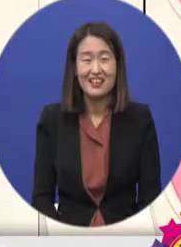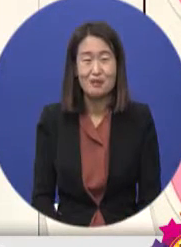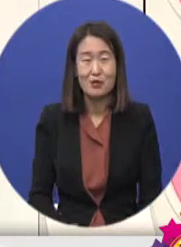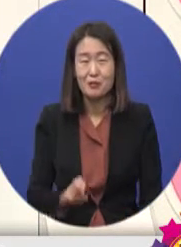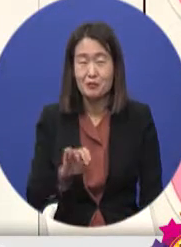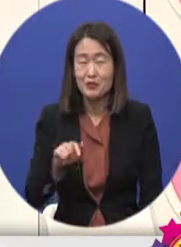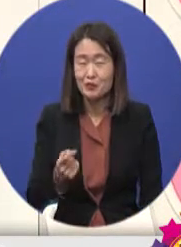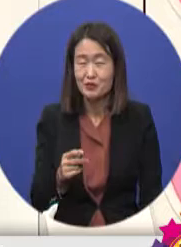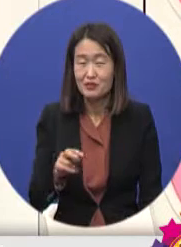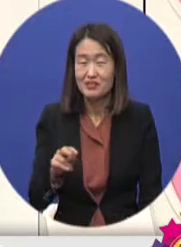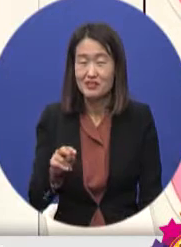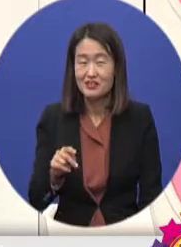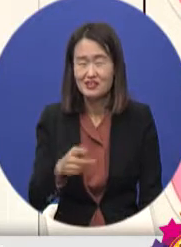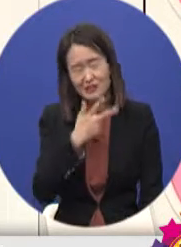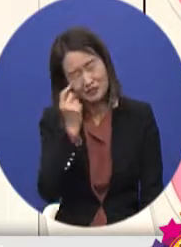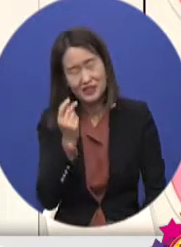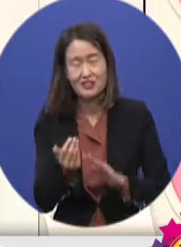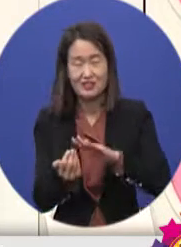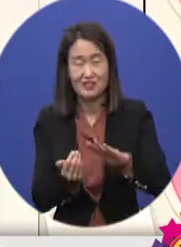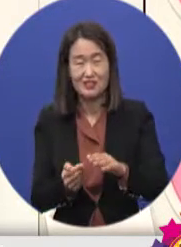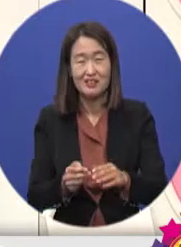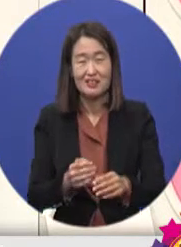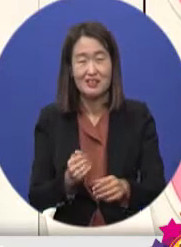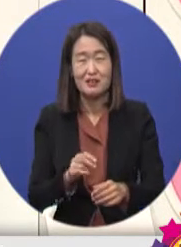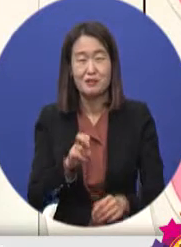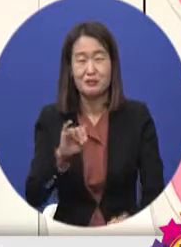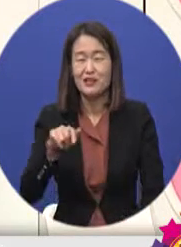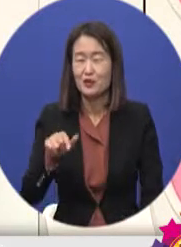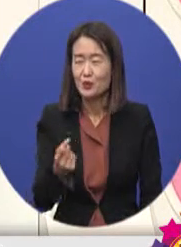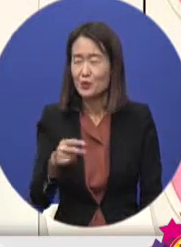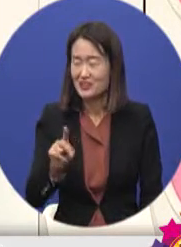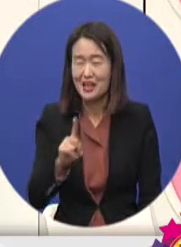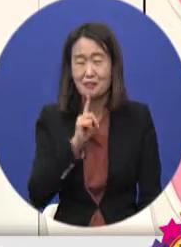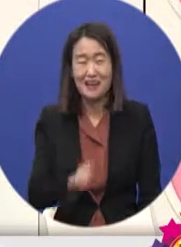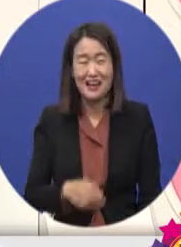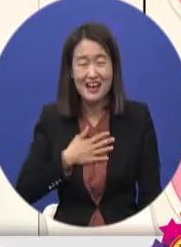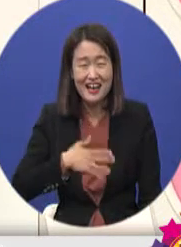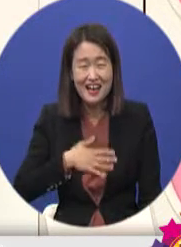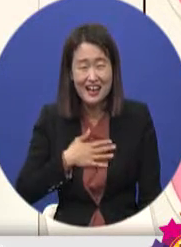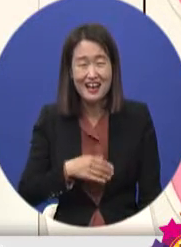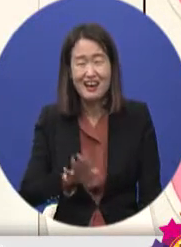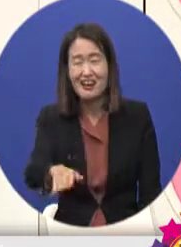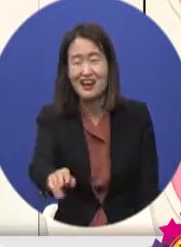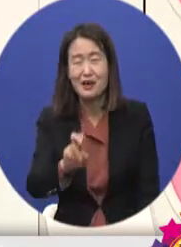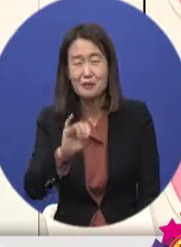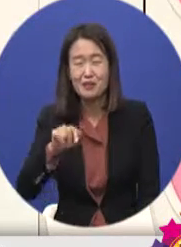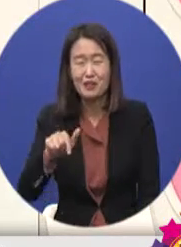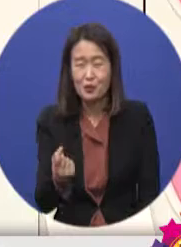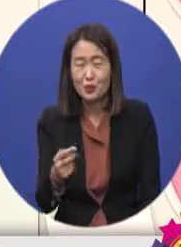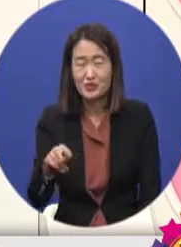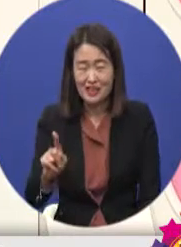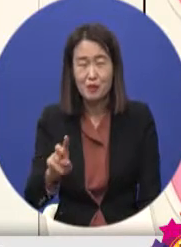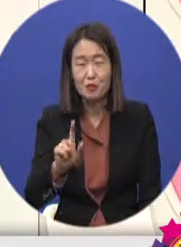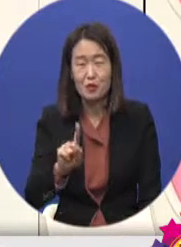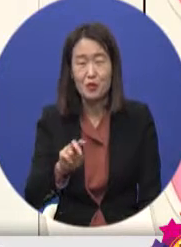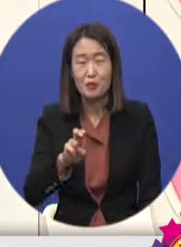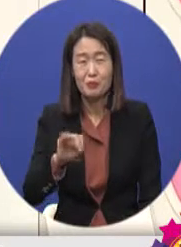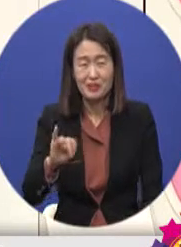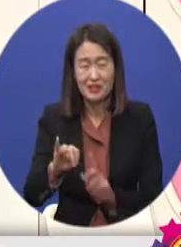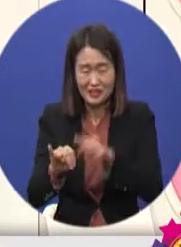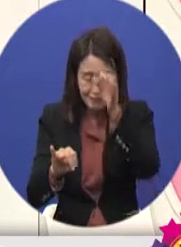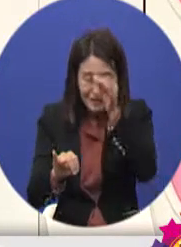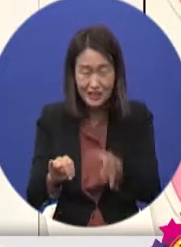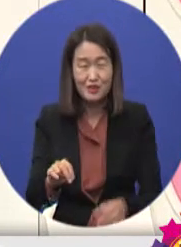어머나. 저녁에 또 잠자기 여보 미고사 그런 식으로 그가 해석하자면 미안하고 고맙고